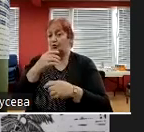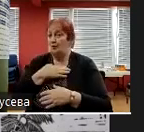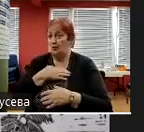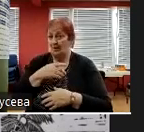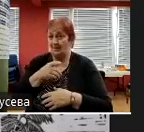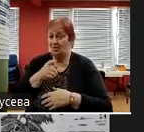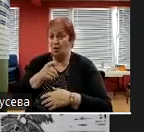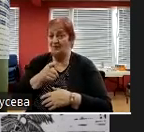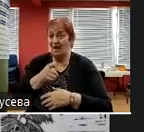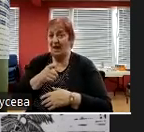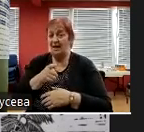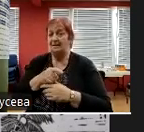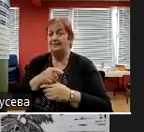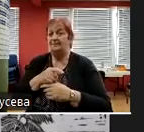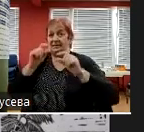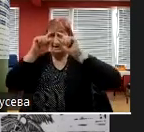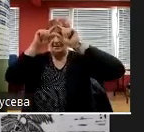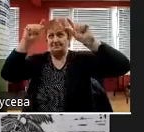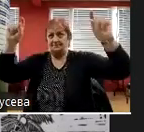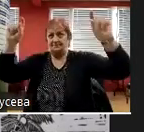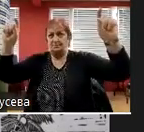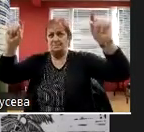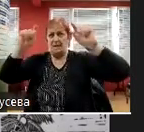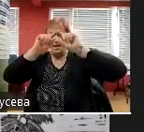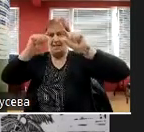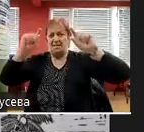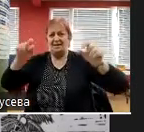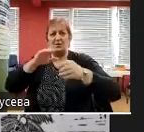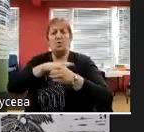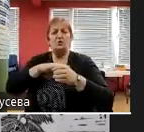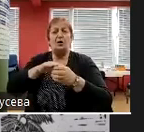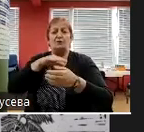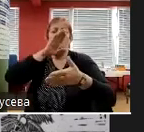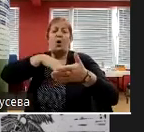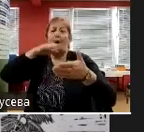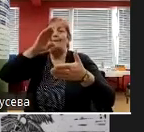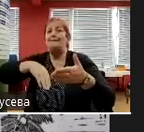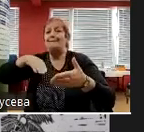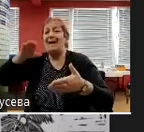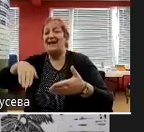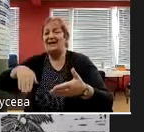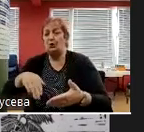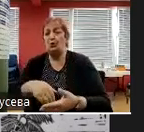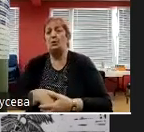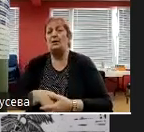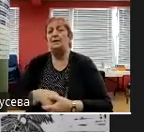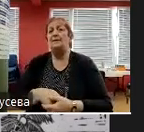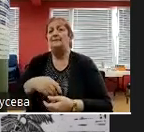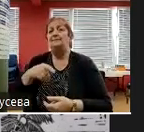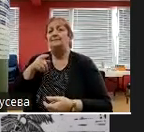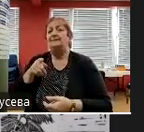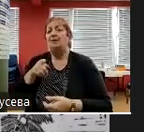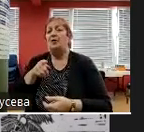в лентата с основното меню. Така, готова